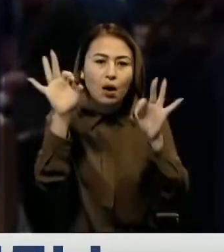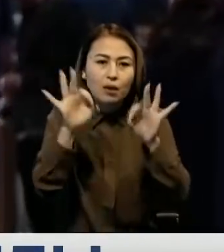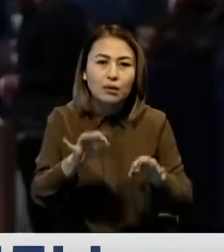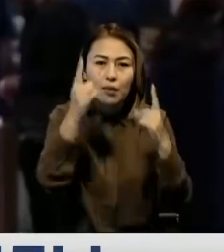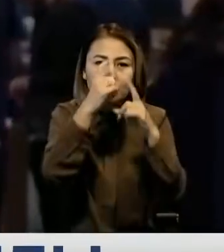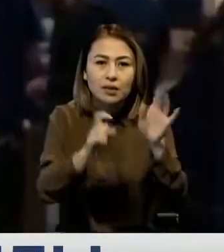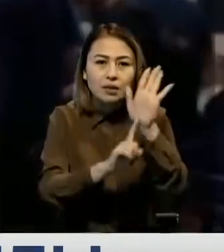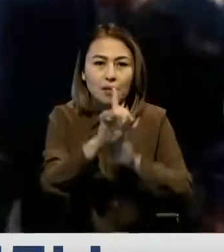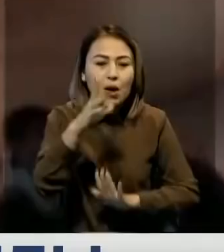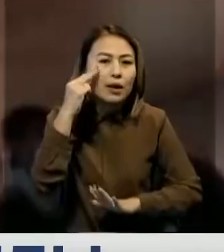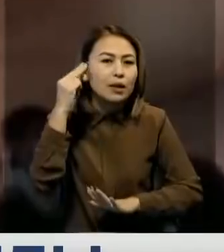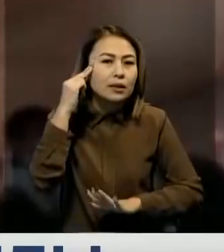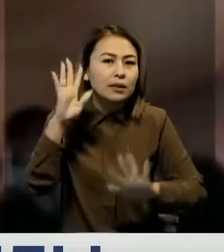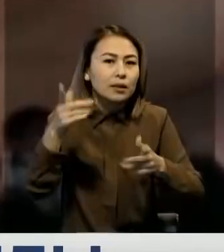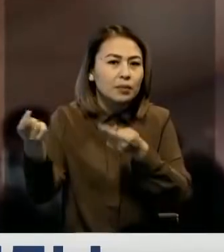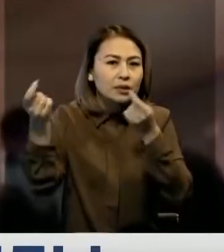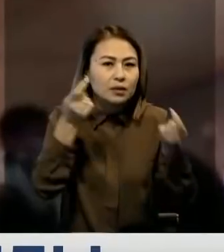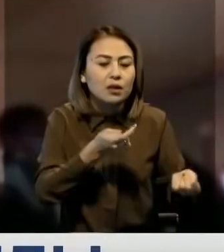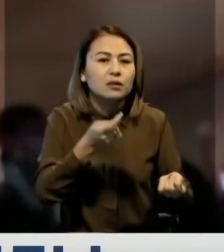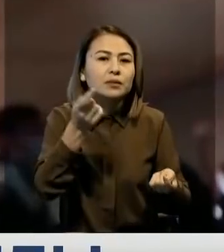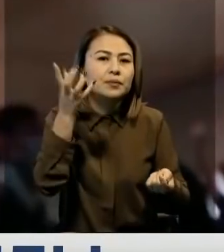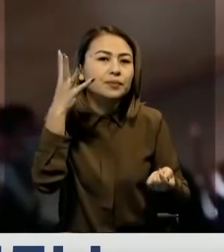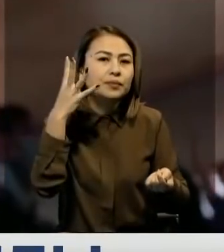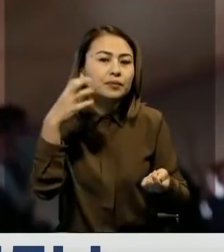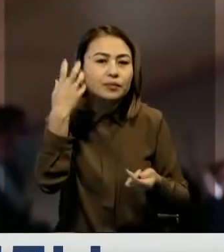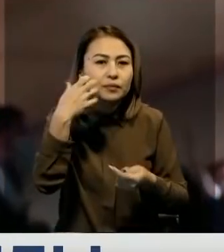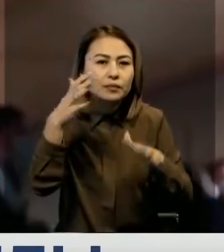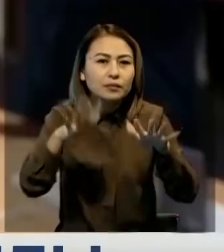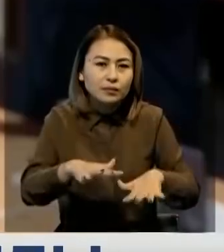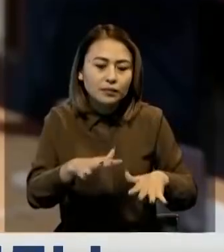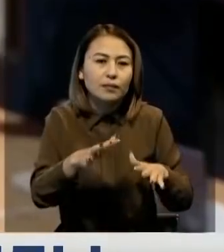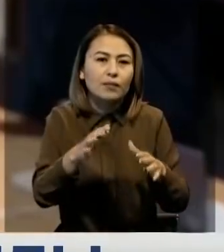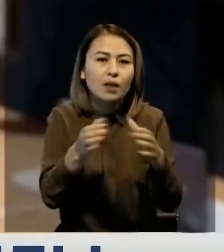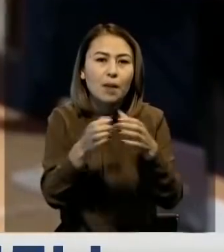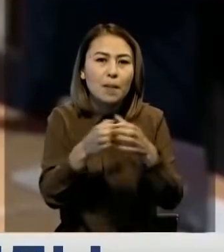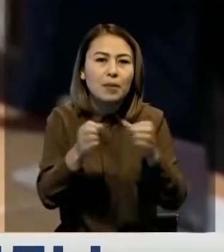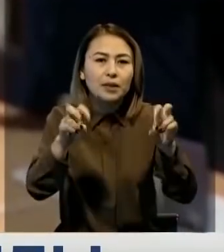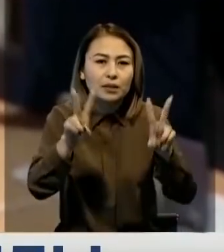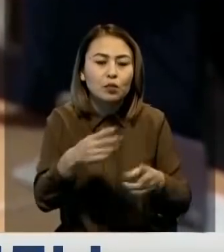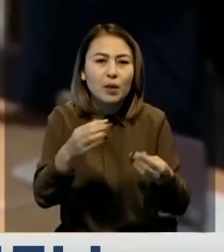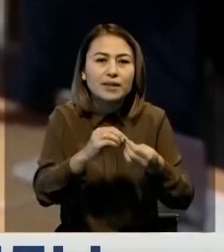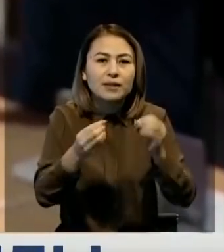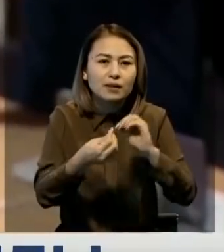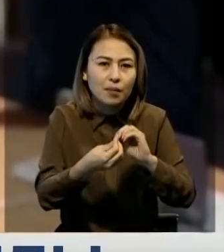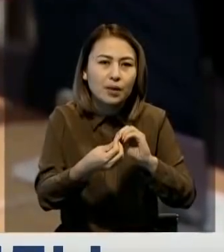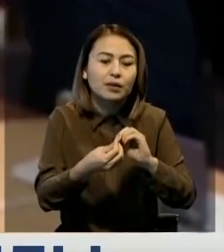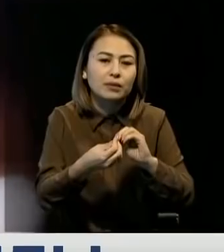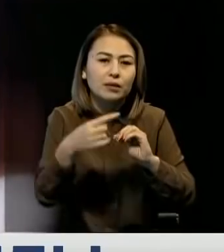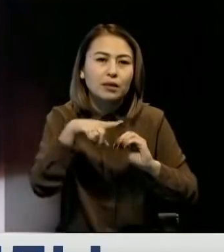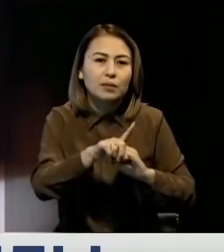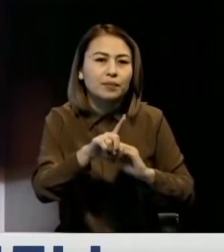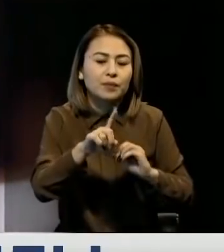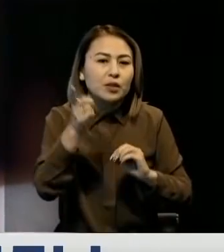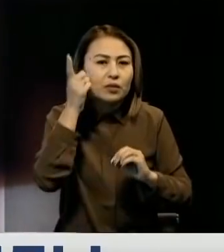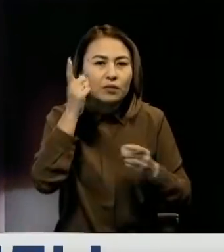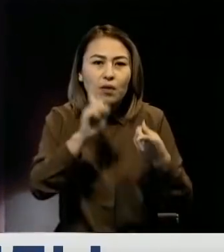күзінде айтыла бастаған. Қытайдан келген кейбір Apple қолданушыларының айтуынша, компания мамандары бұл мәселенің аппараттан